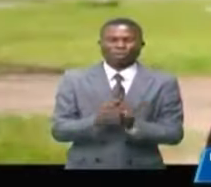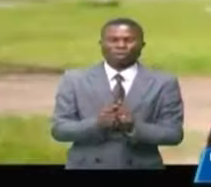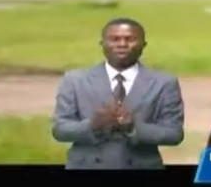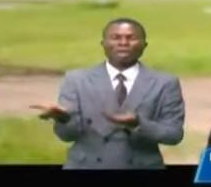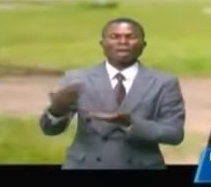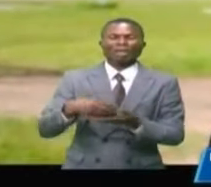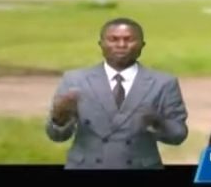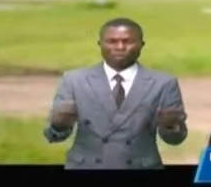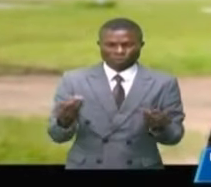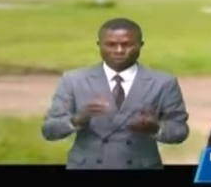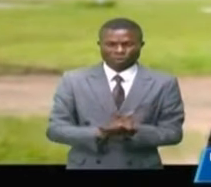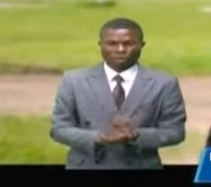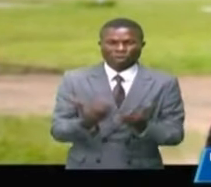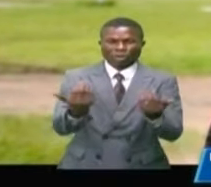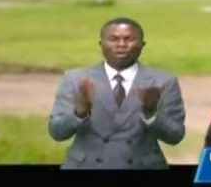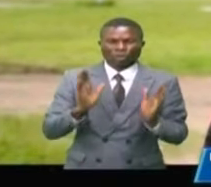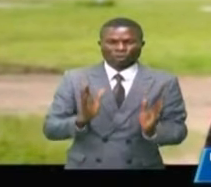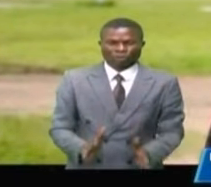retourner.